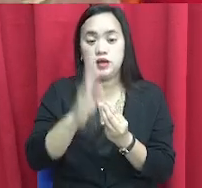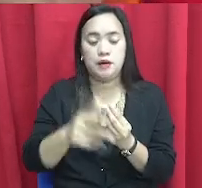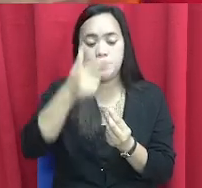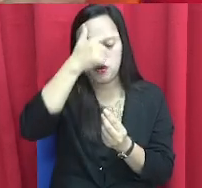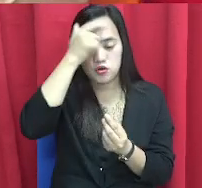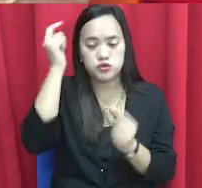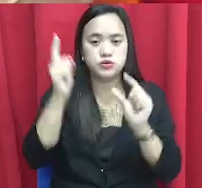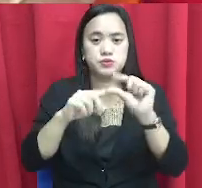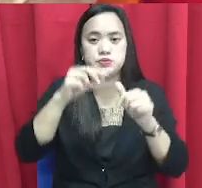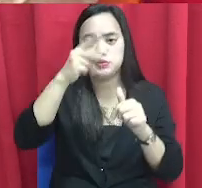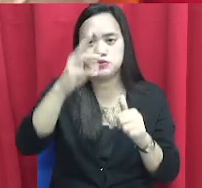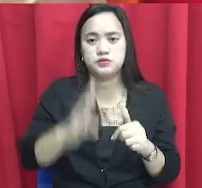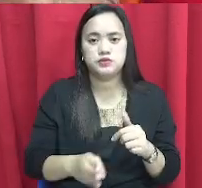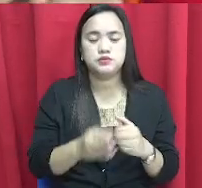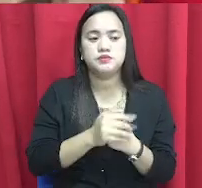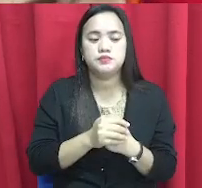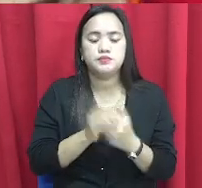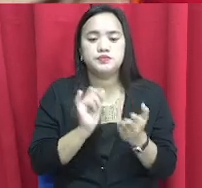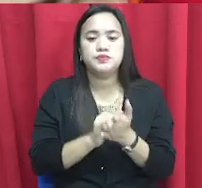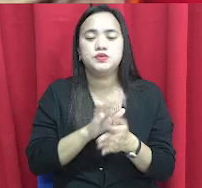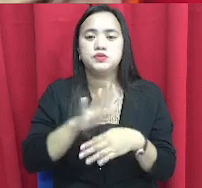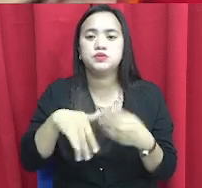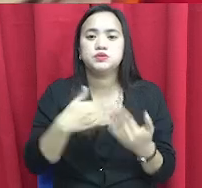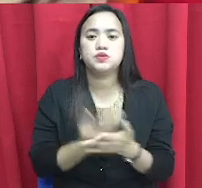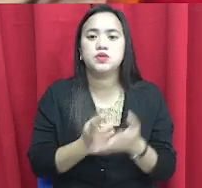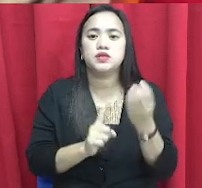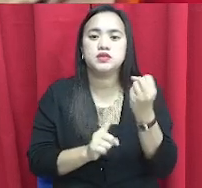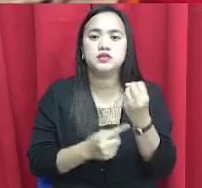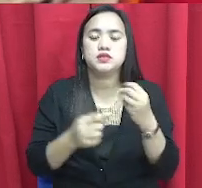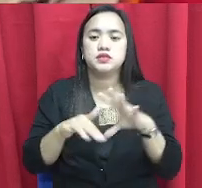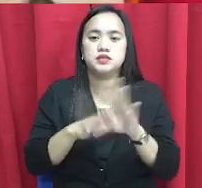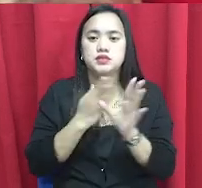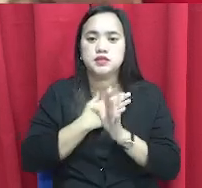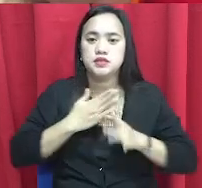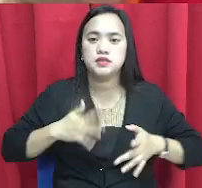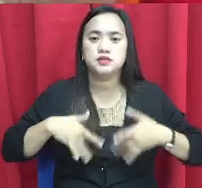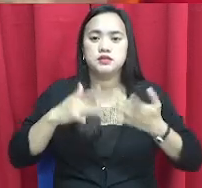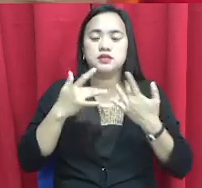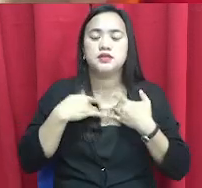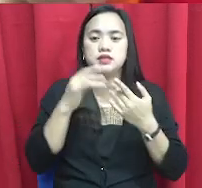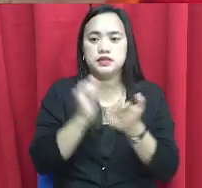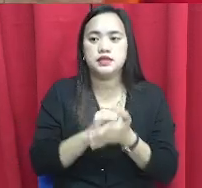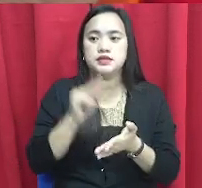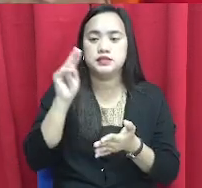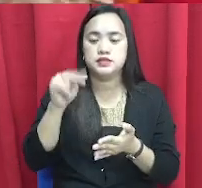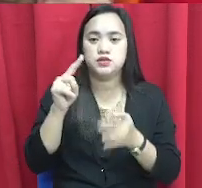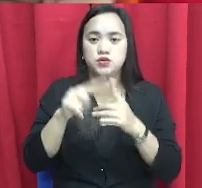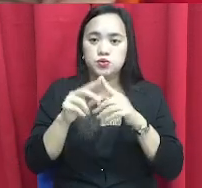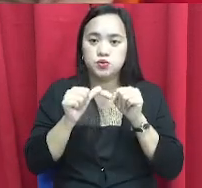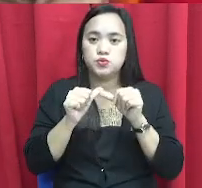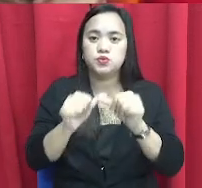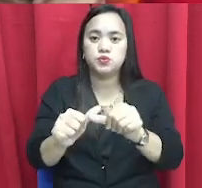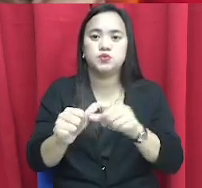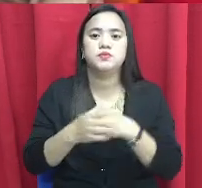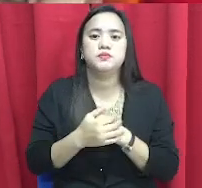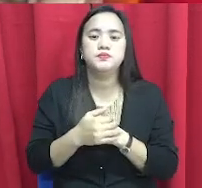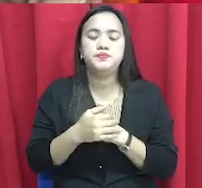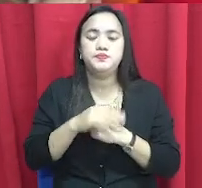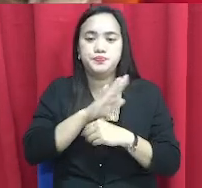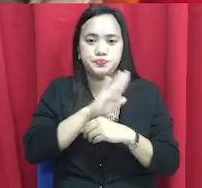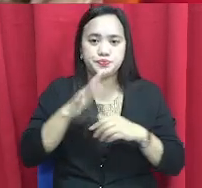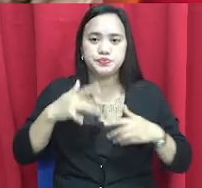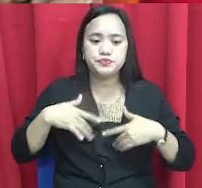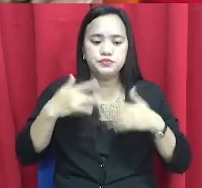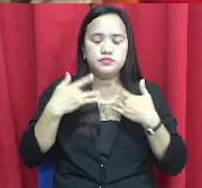ng Diyos ang ang panimula ng ating pananampalataya Kaya nga dapat na lumago at tumibay tayo sa ating pong